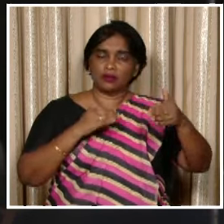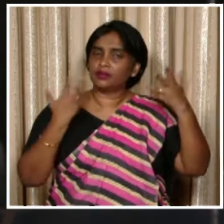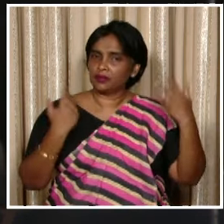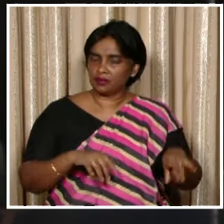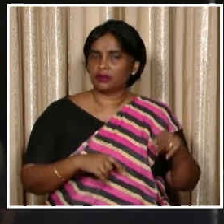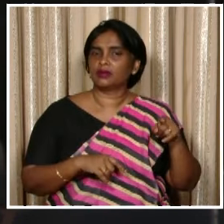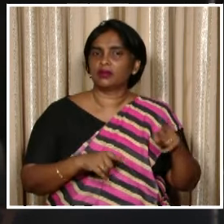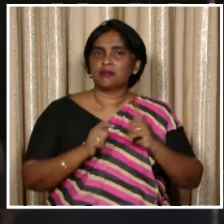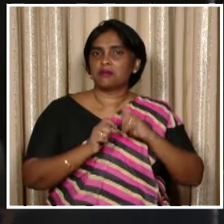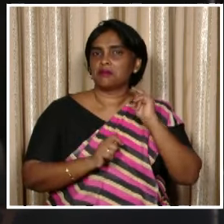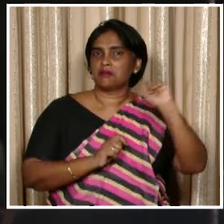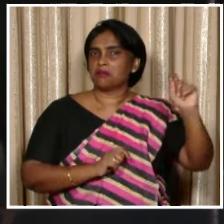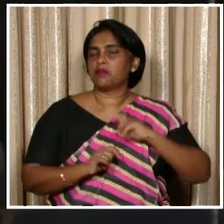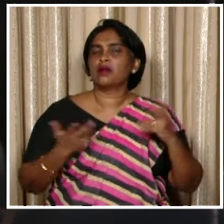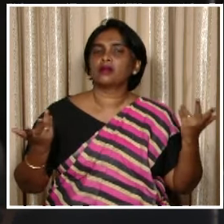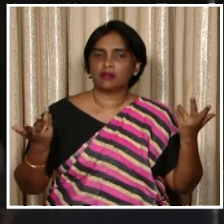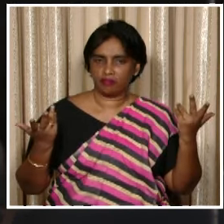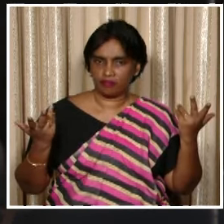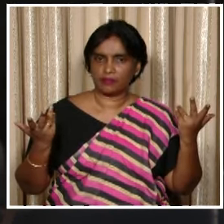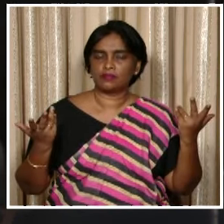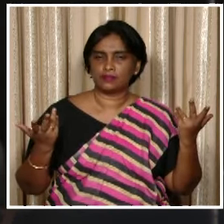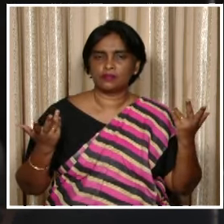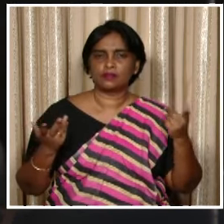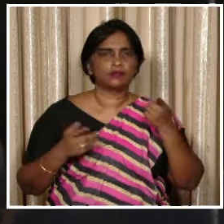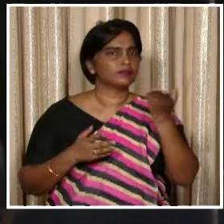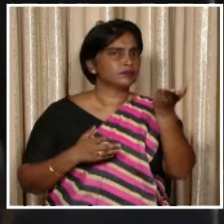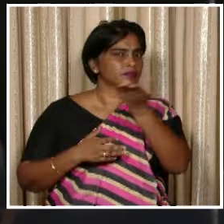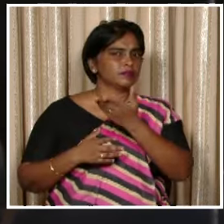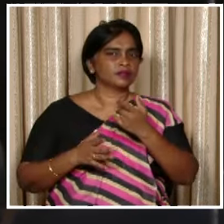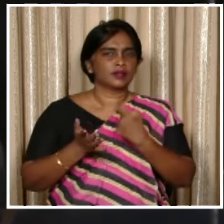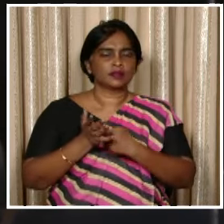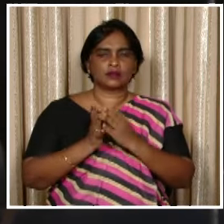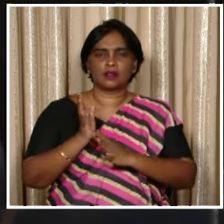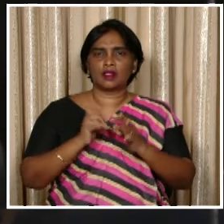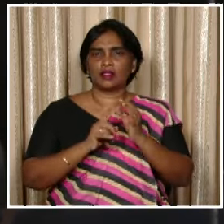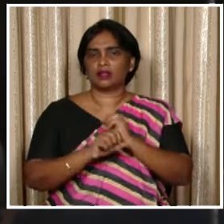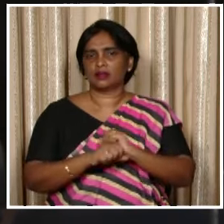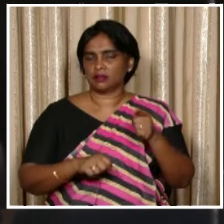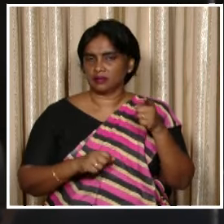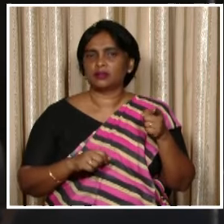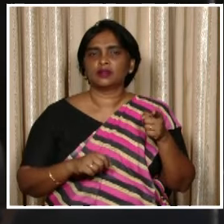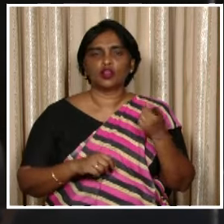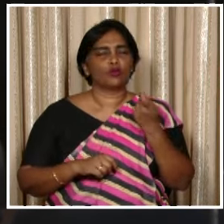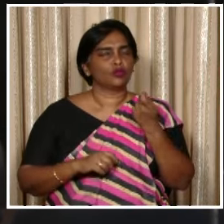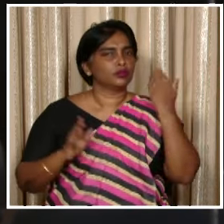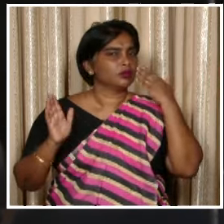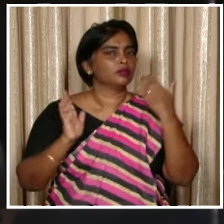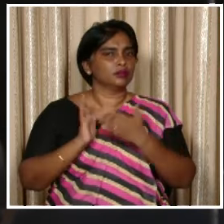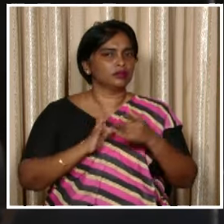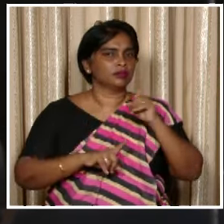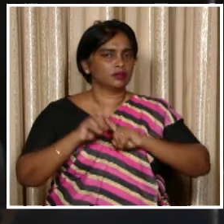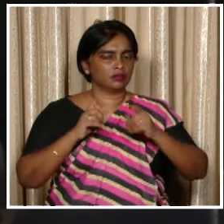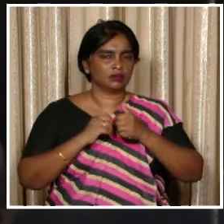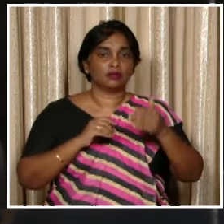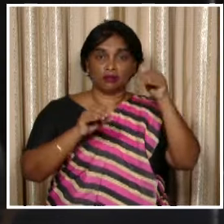තියෙනවා, තාම ලැබුන්නේ නැහැ කියලා. මම හිතන්නේ මෙතන සියඹලා පිටිය මන්ත්‍රීතුමා නැහැ මේ මුදල් සම්බන්ධයෙන් සාකච්ඡා